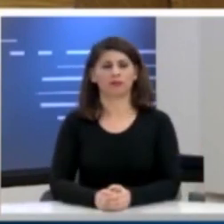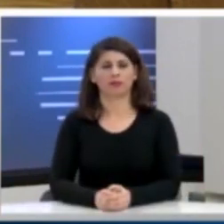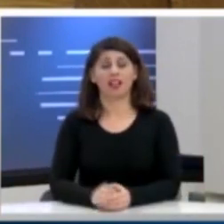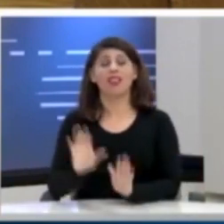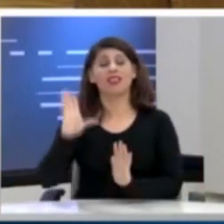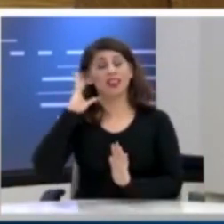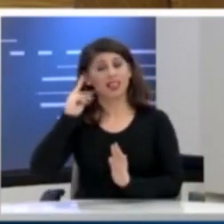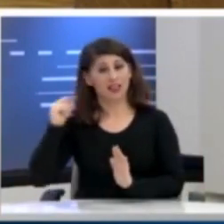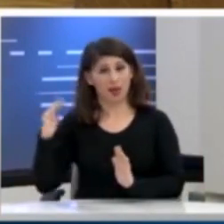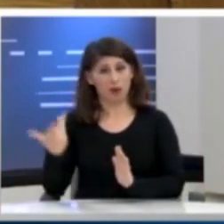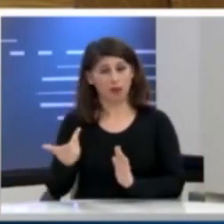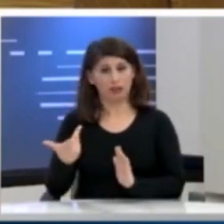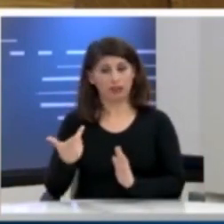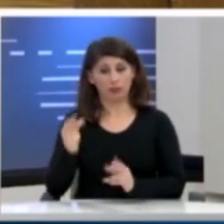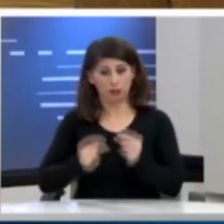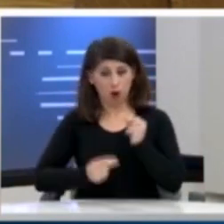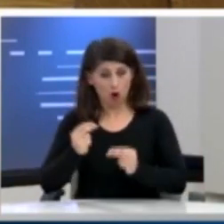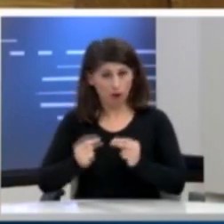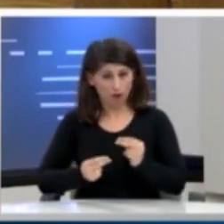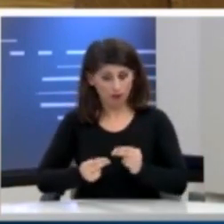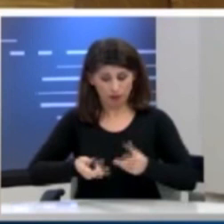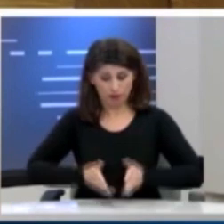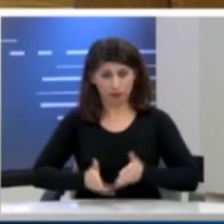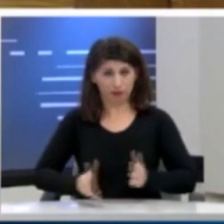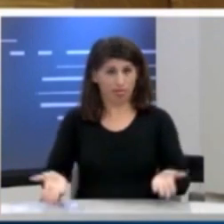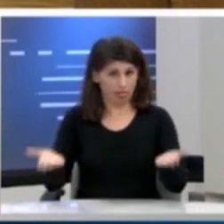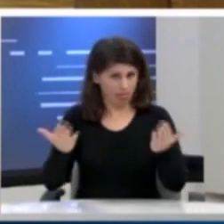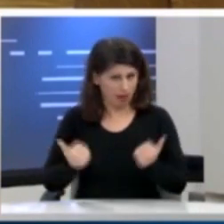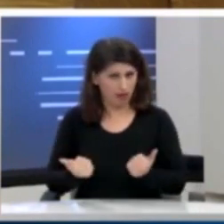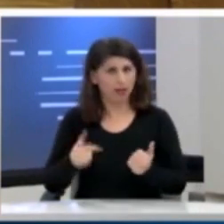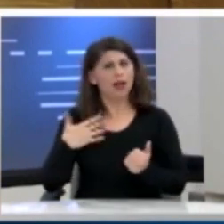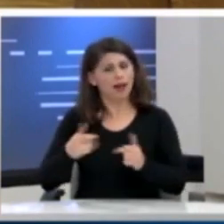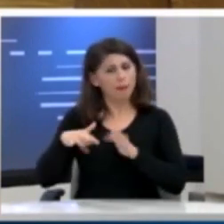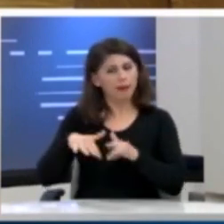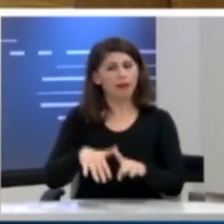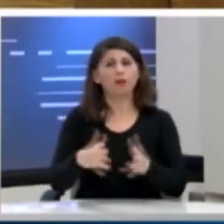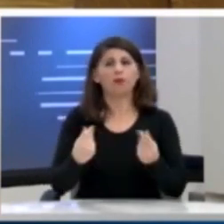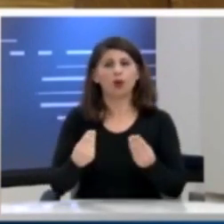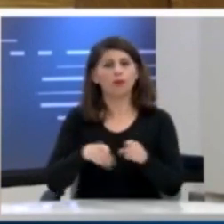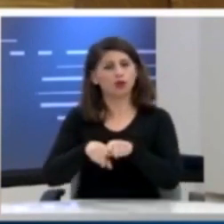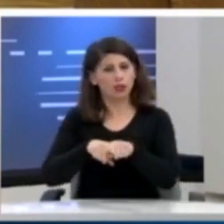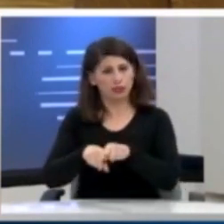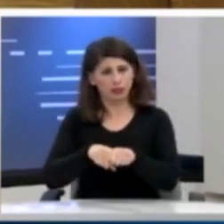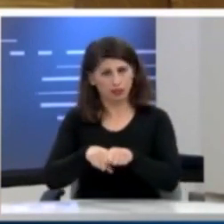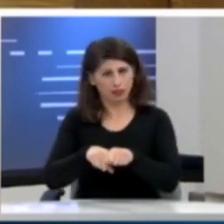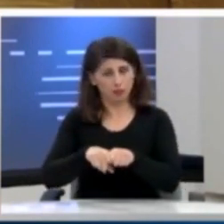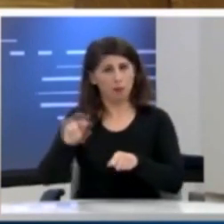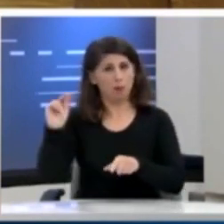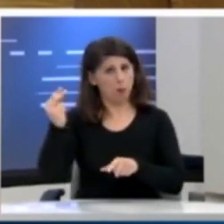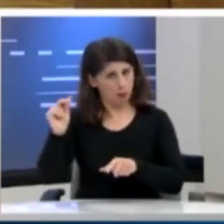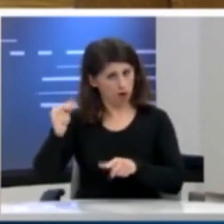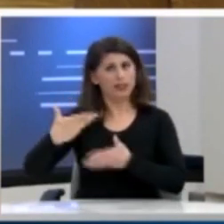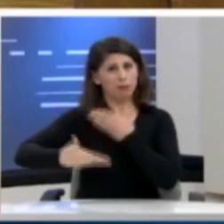στις δημογραφικές τάσεις επιδρούν και παράγοντες που σχετίζονται βέβαια και με την